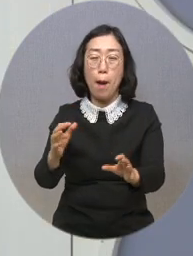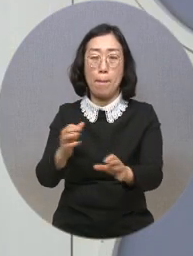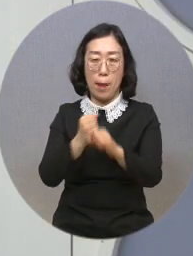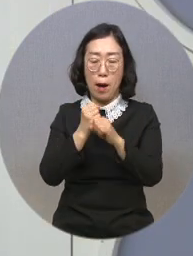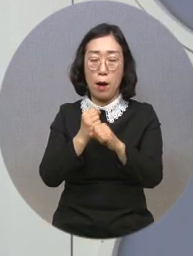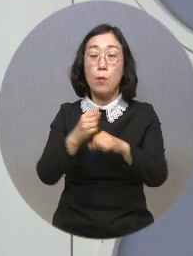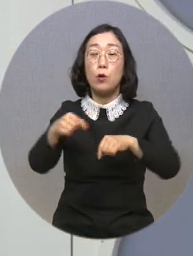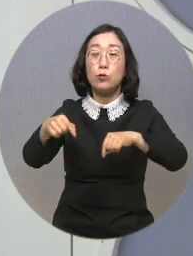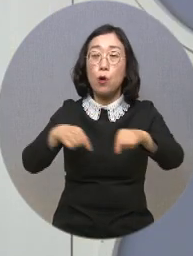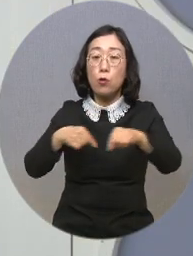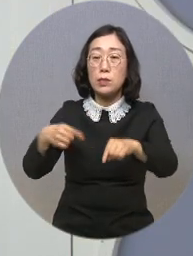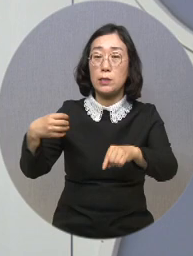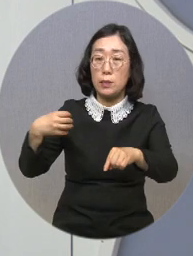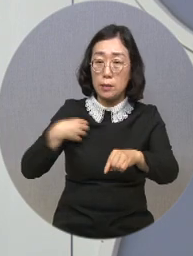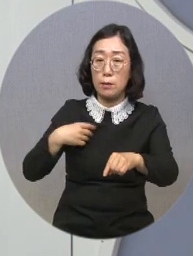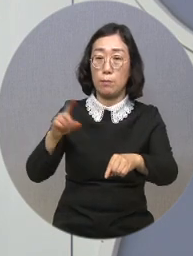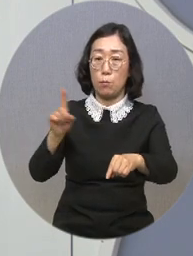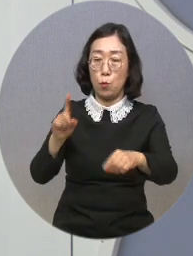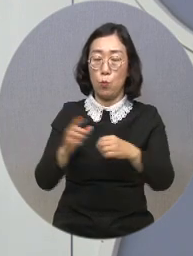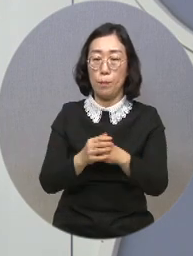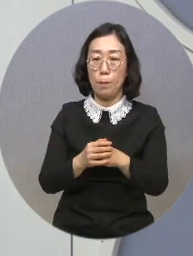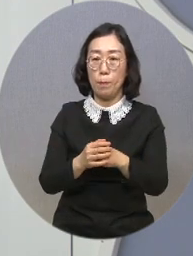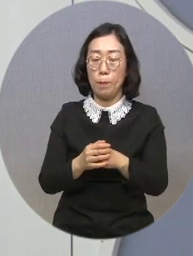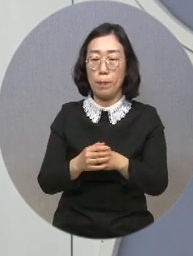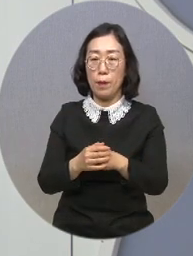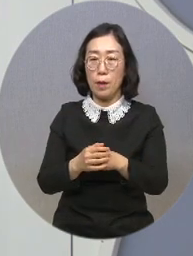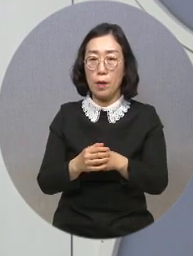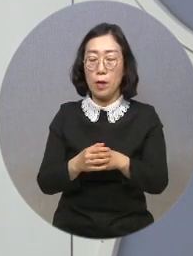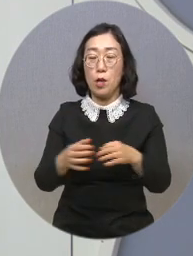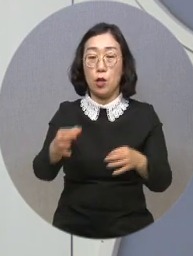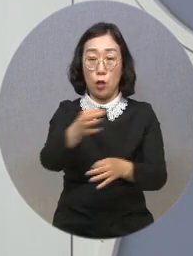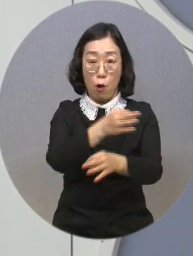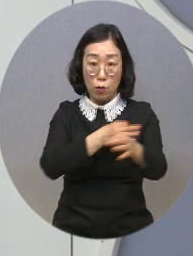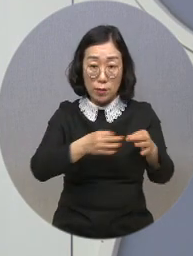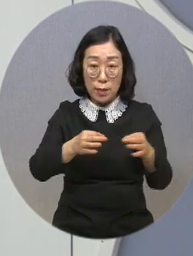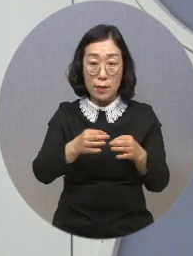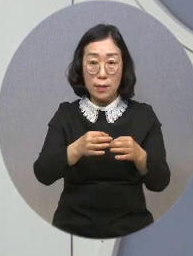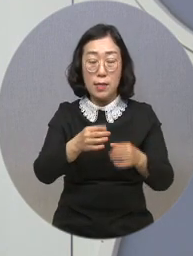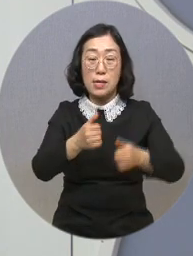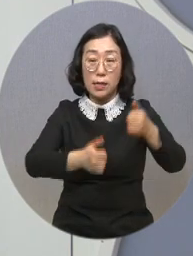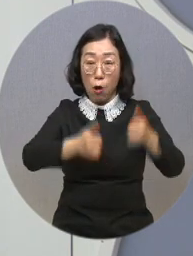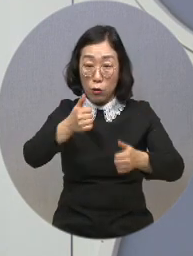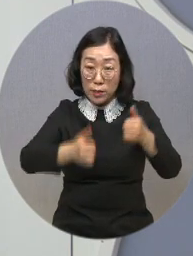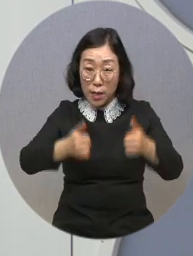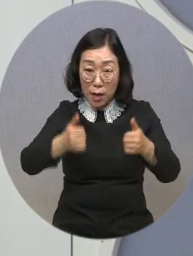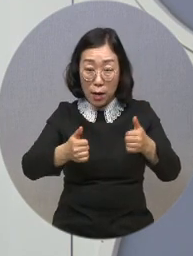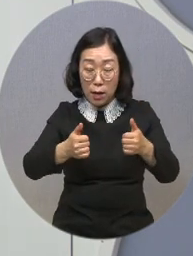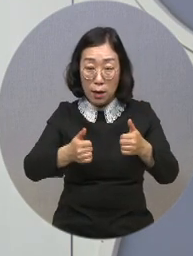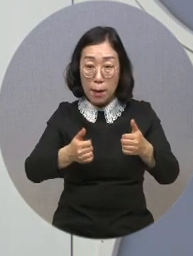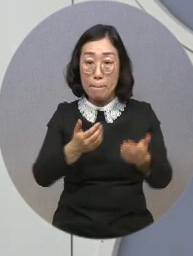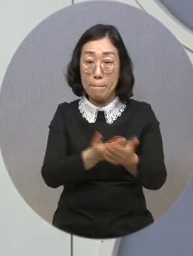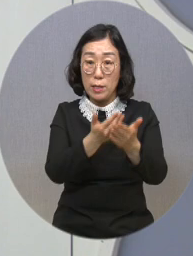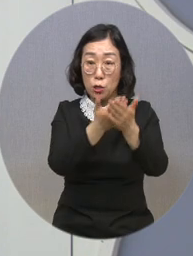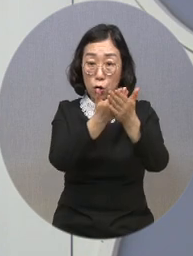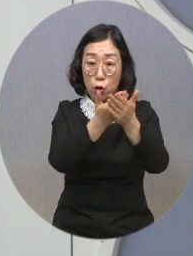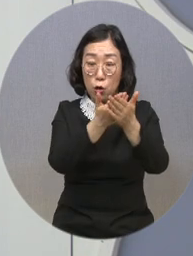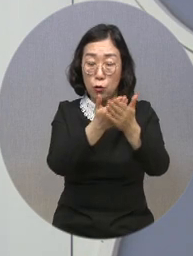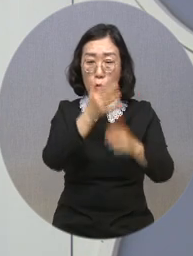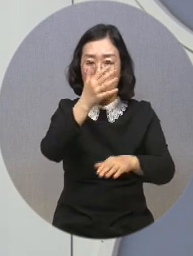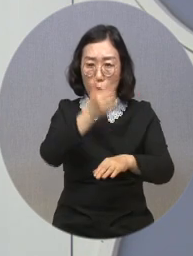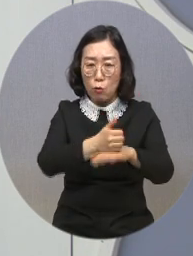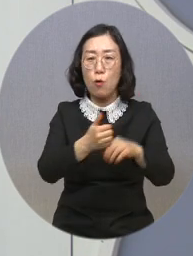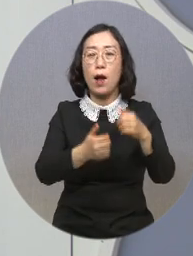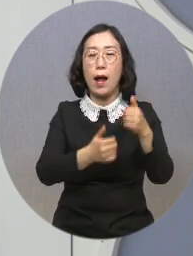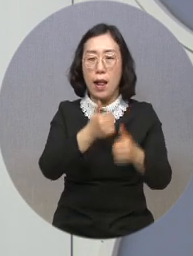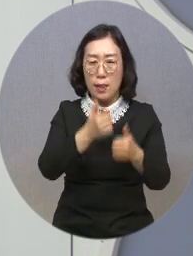뭐냐? 정치는 경제는 자유시장 경제로 해서 발전하는데 그러다 보면 갈등이